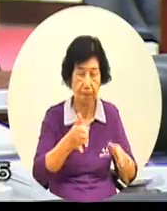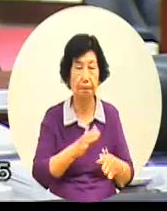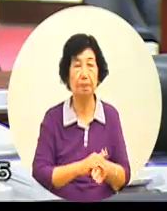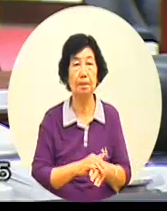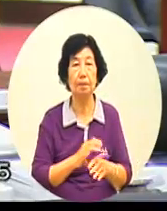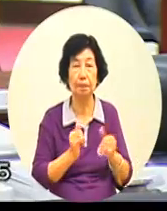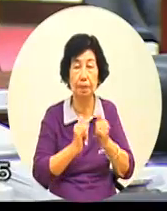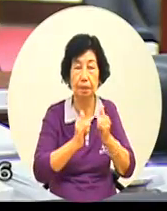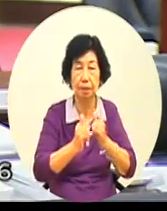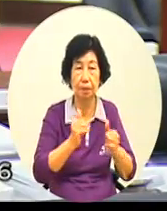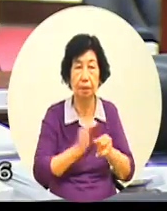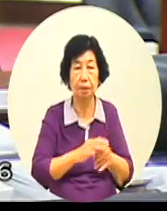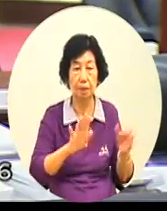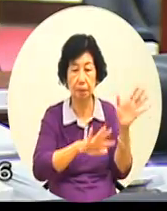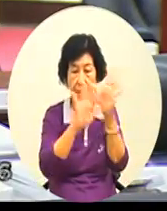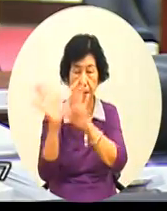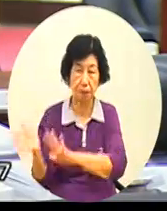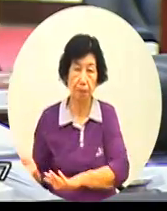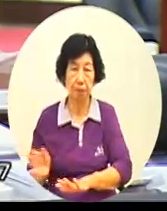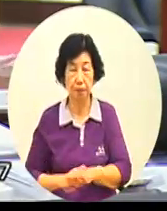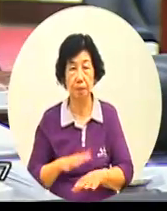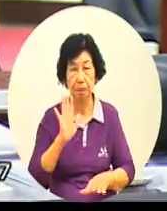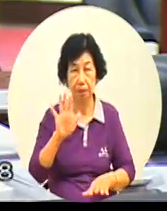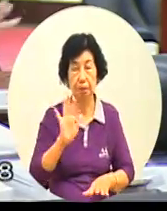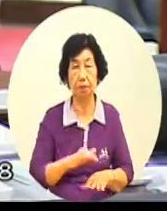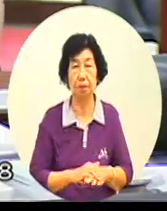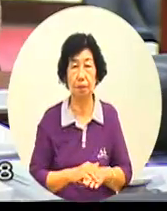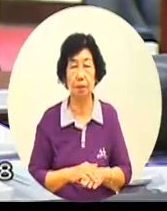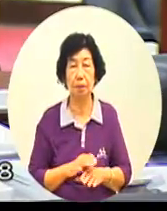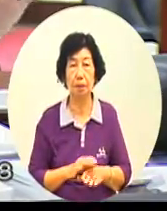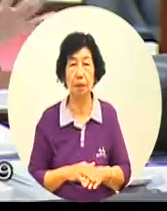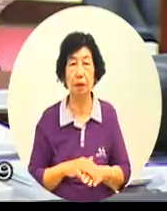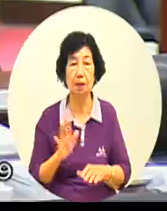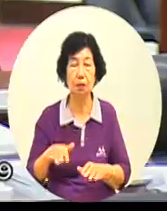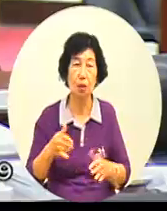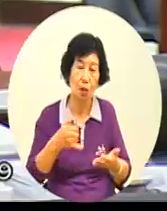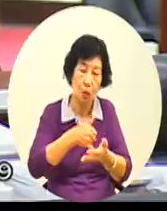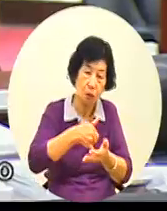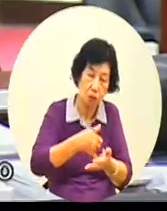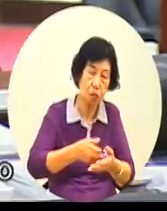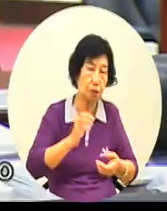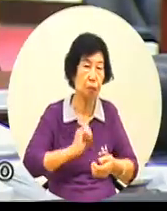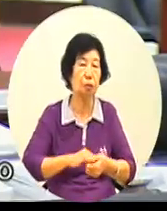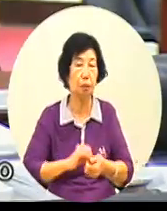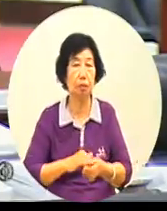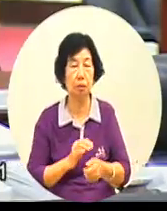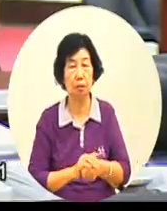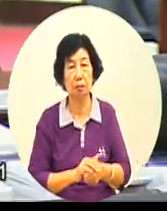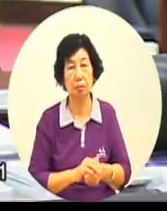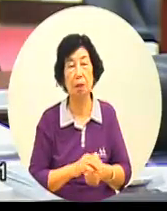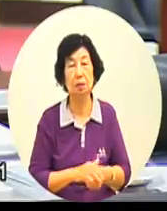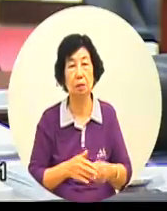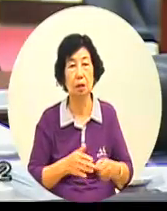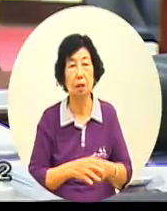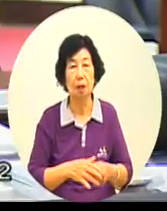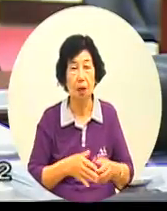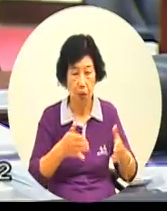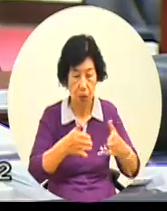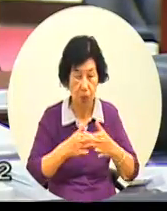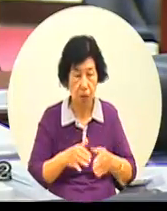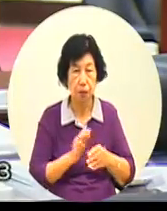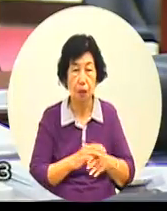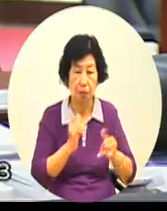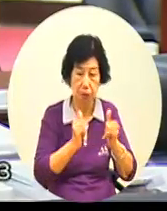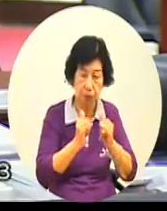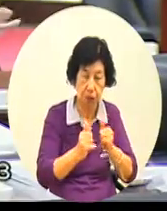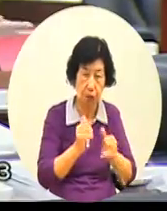社会状态呢，其实他不见得是属于弱势，可是他是需要社会的支持。那这个社会支持有时候透过我们政府